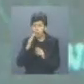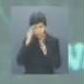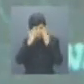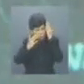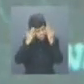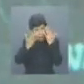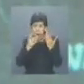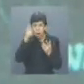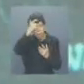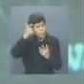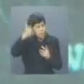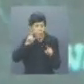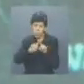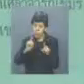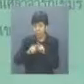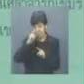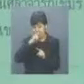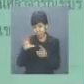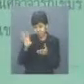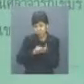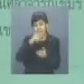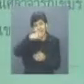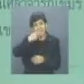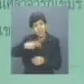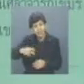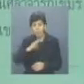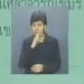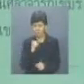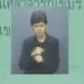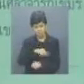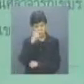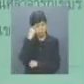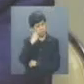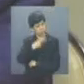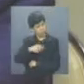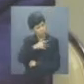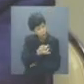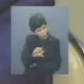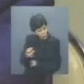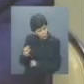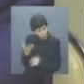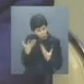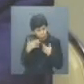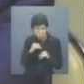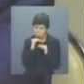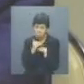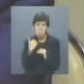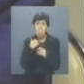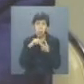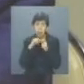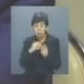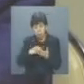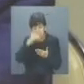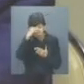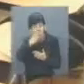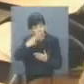ไทยในรูปแบบที่ใช้ในปัจจุบันหากทุกวันนี้ความเข้าใจในภาษาเพื่อนบ้านยังอยู่ในวงจำกัดการศึกษาภาษาใน